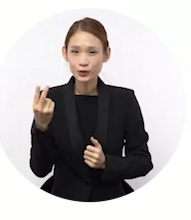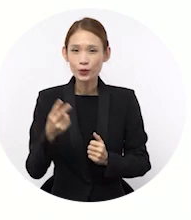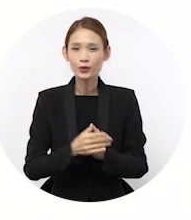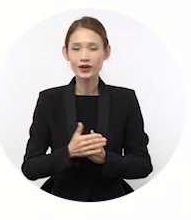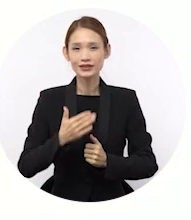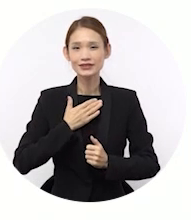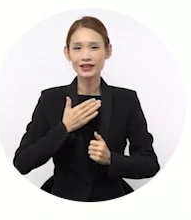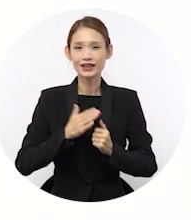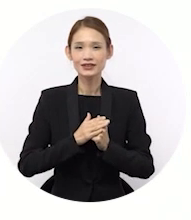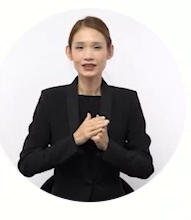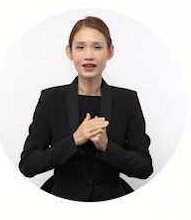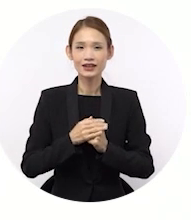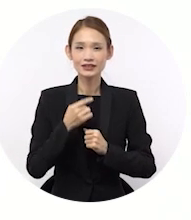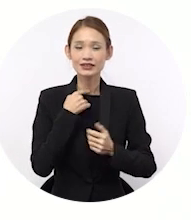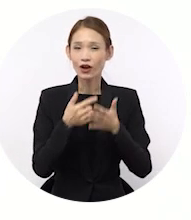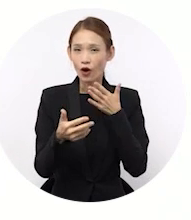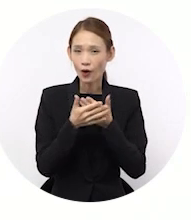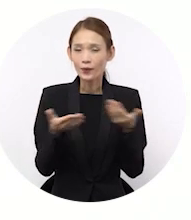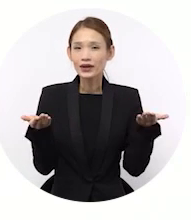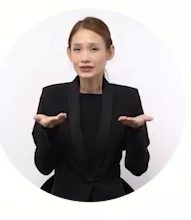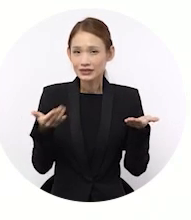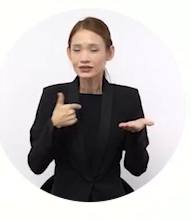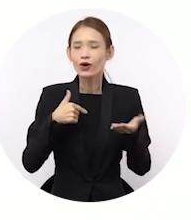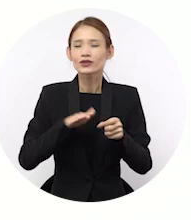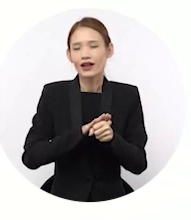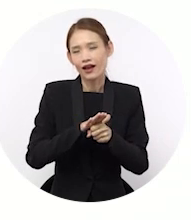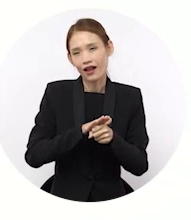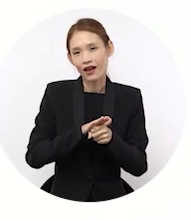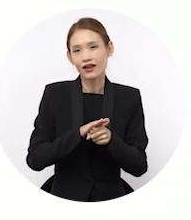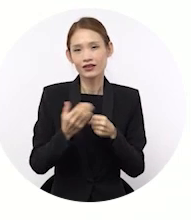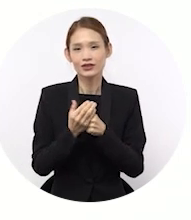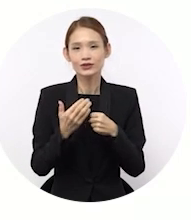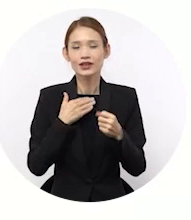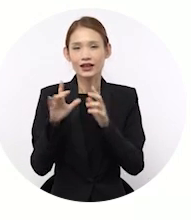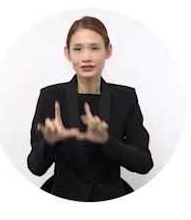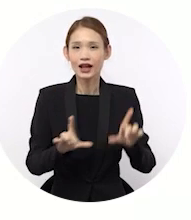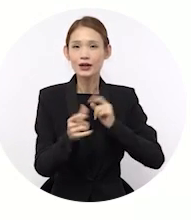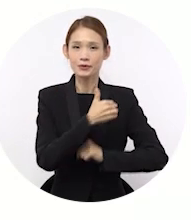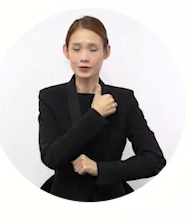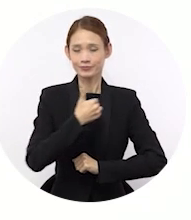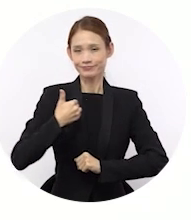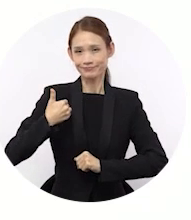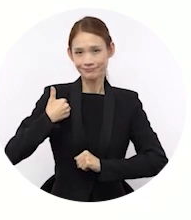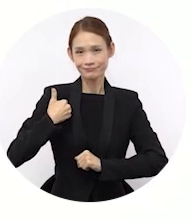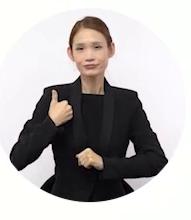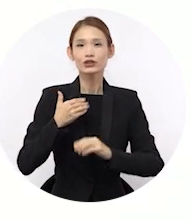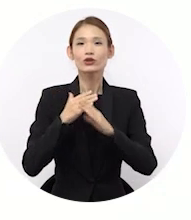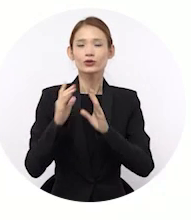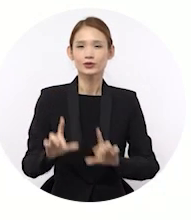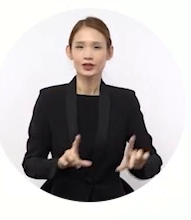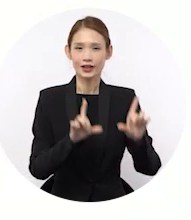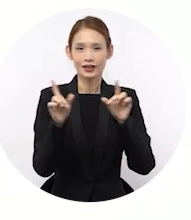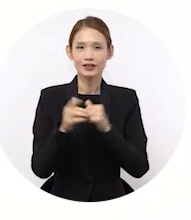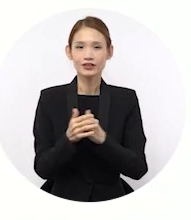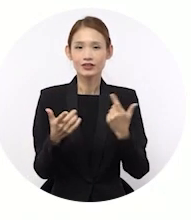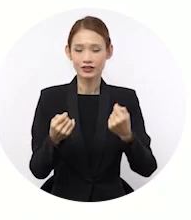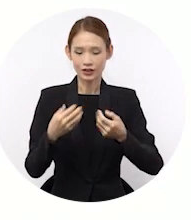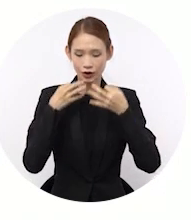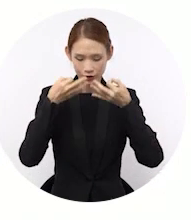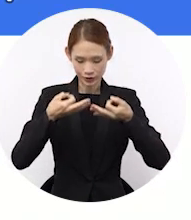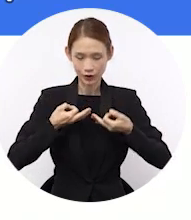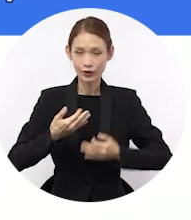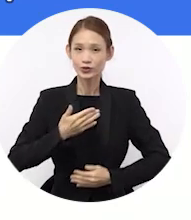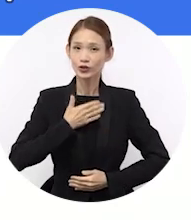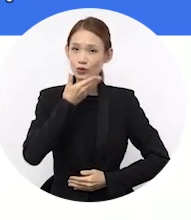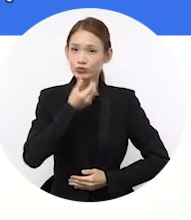그리고 제가 하고 있는 지금 저의 일들을 사랑하고 굉장히 좀 누구보다 제 삶에 만족하면서 살아가고 있어요. 이런